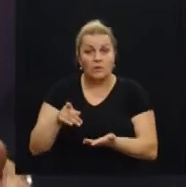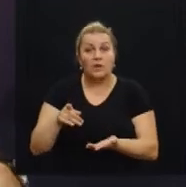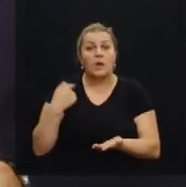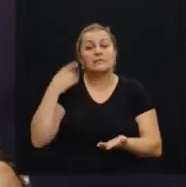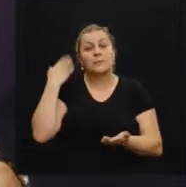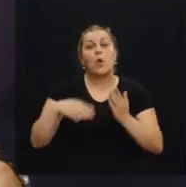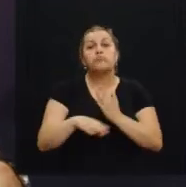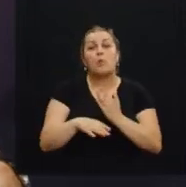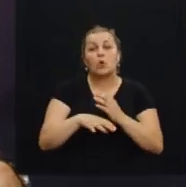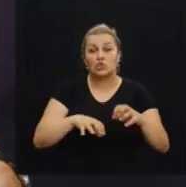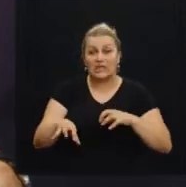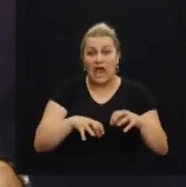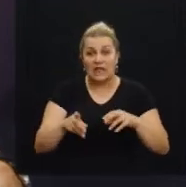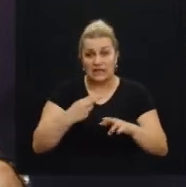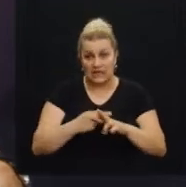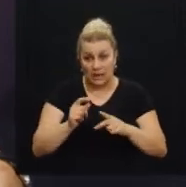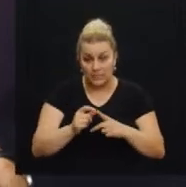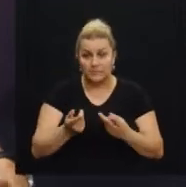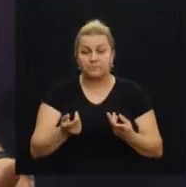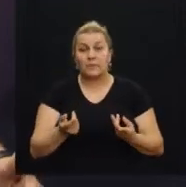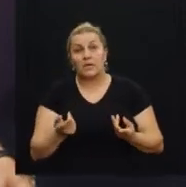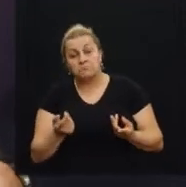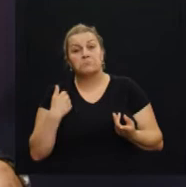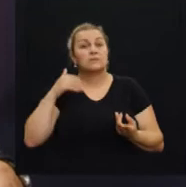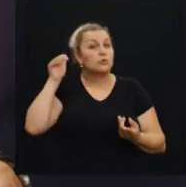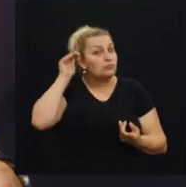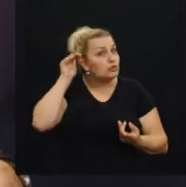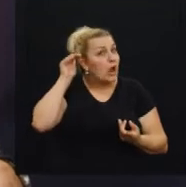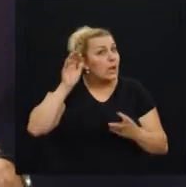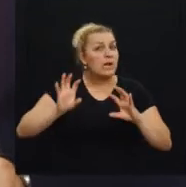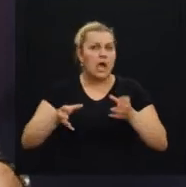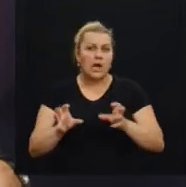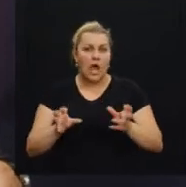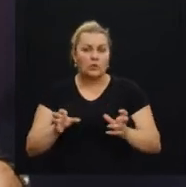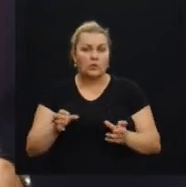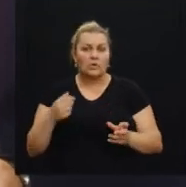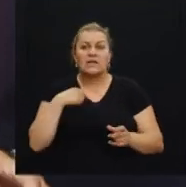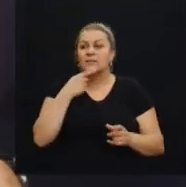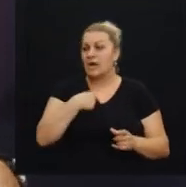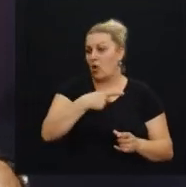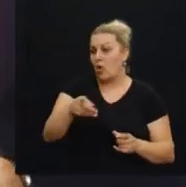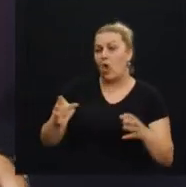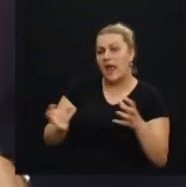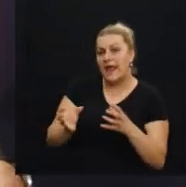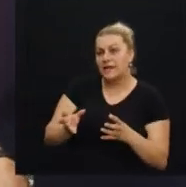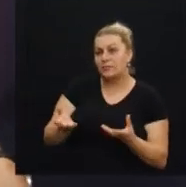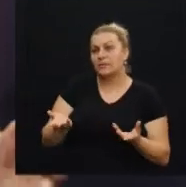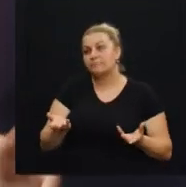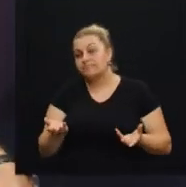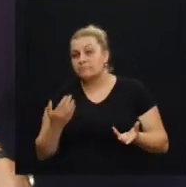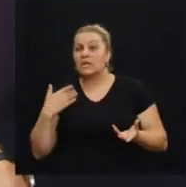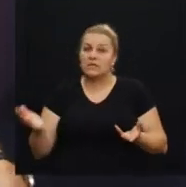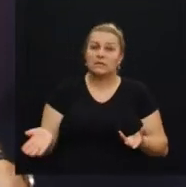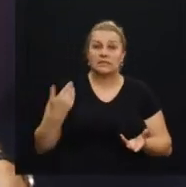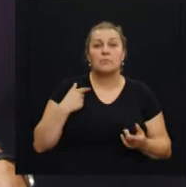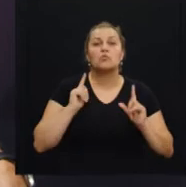bio sam pomoćni radnik u HEP-a i slušali smo na radiju, ja govorim o mojom ekipi, idem u